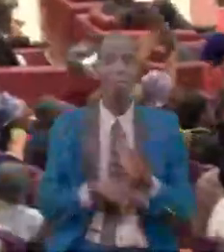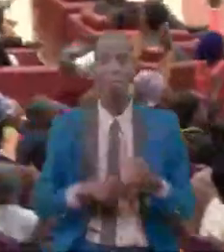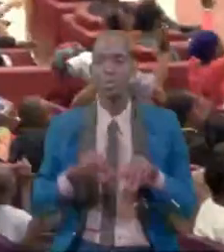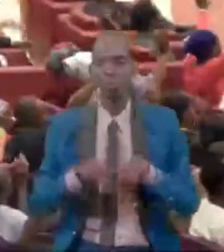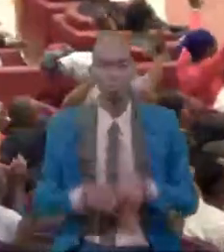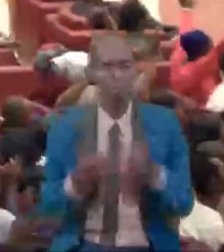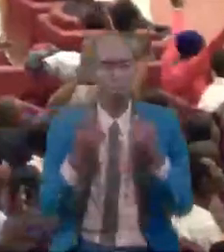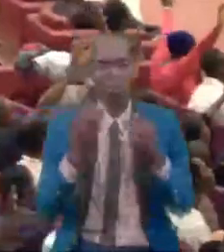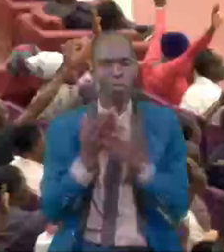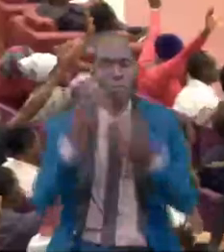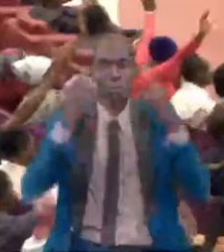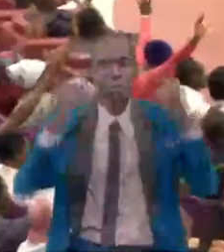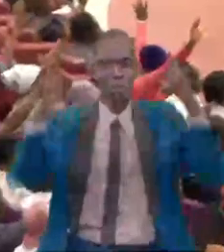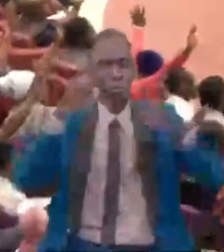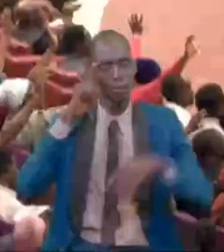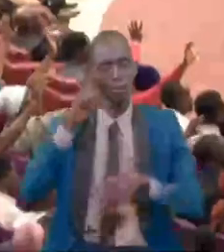percée.